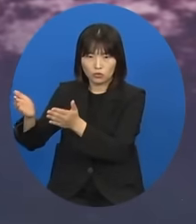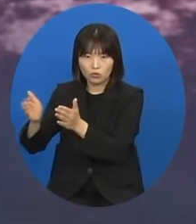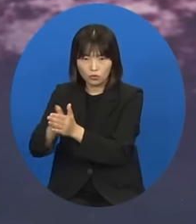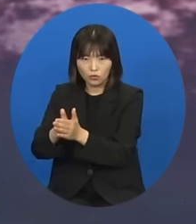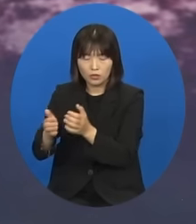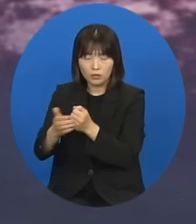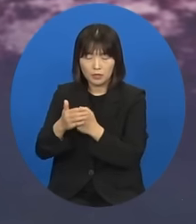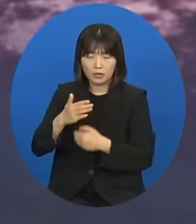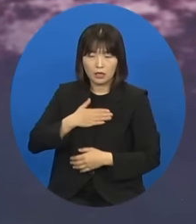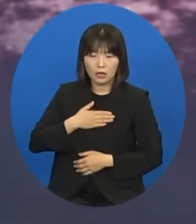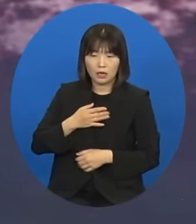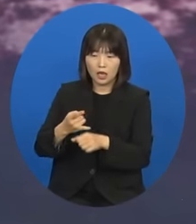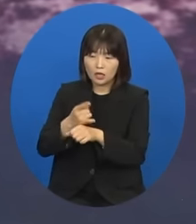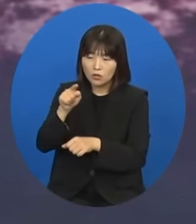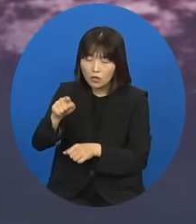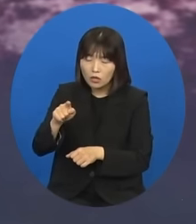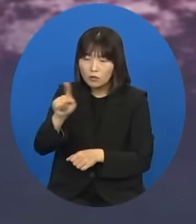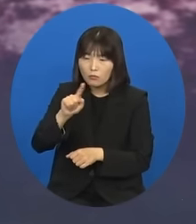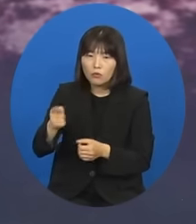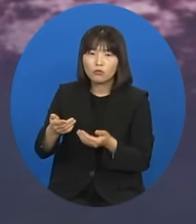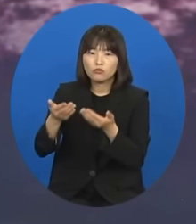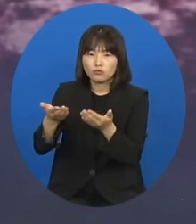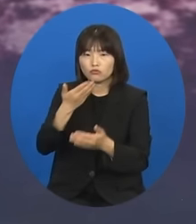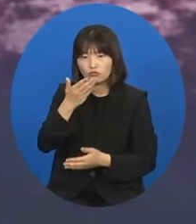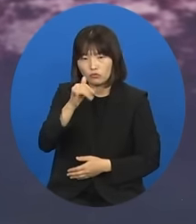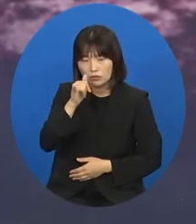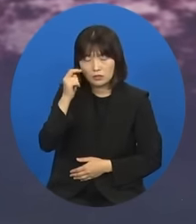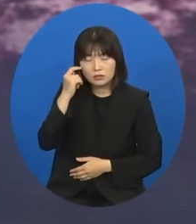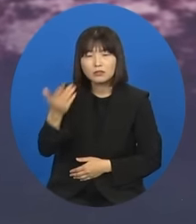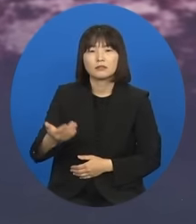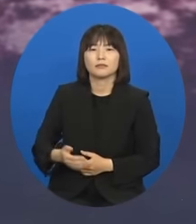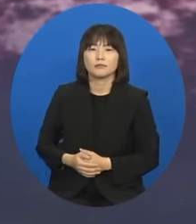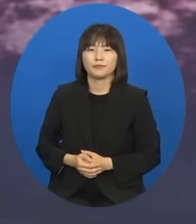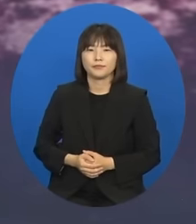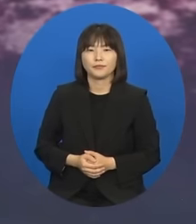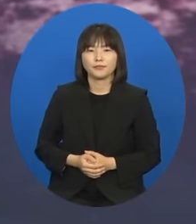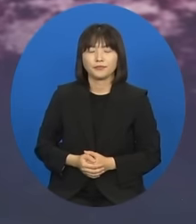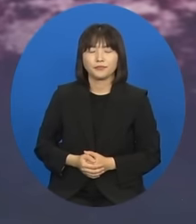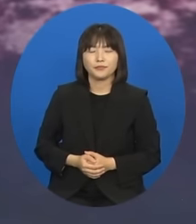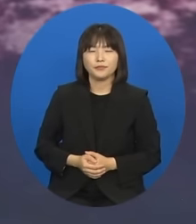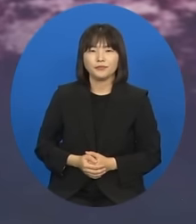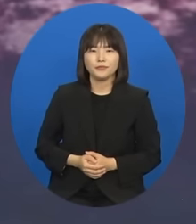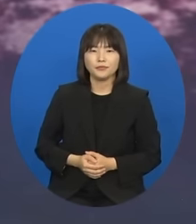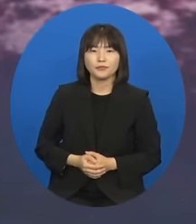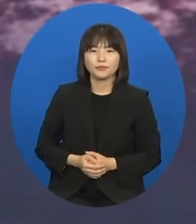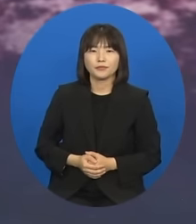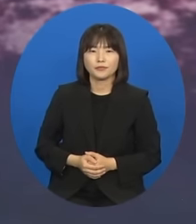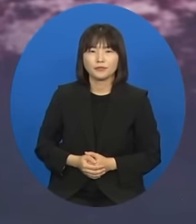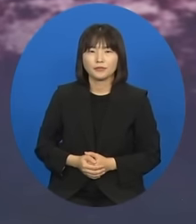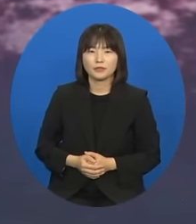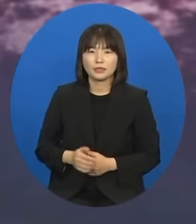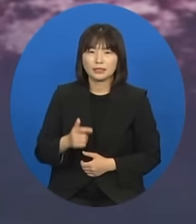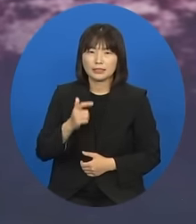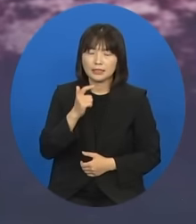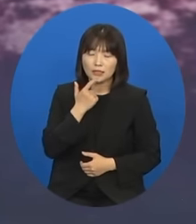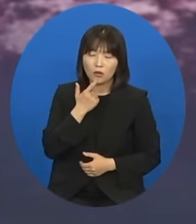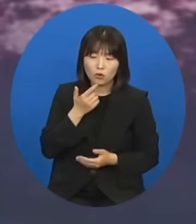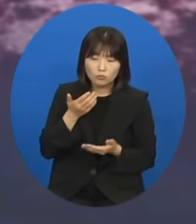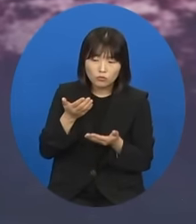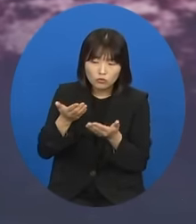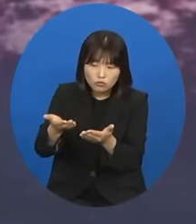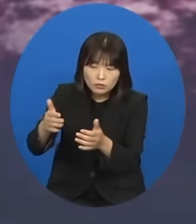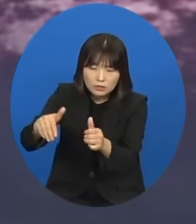무엇을 할 수 있으랴 그니까 야곱에게 주어진 것이 하나님의 뜻이구나 하는 것을이